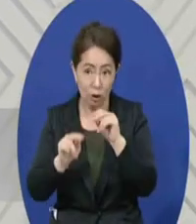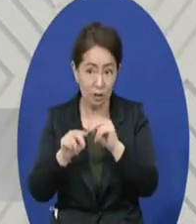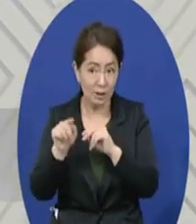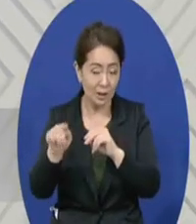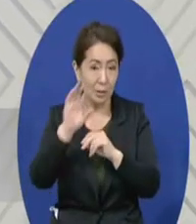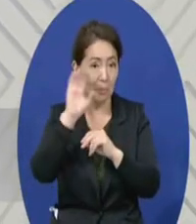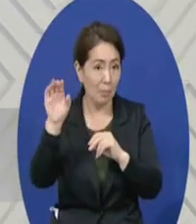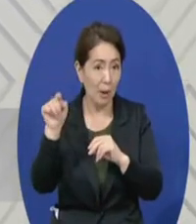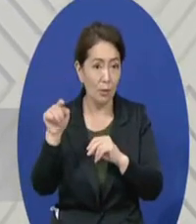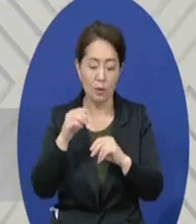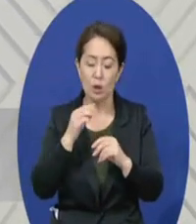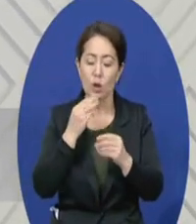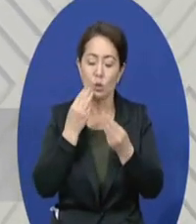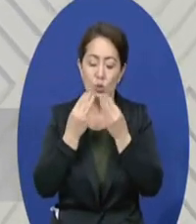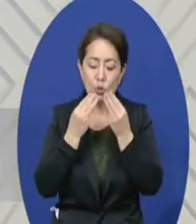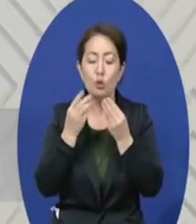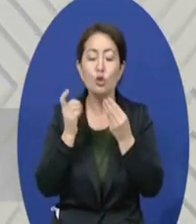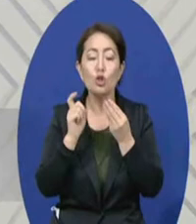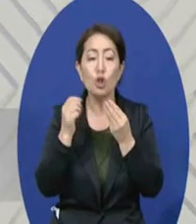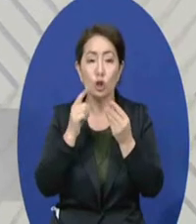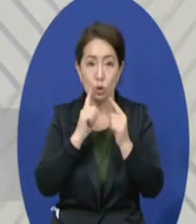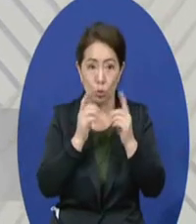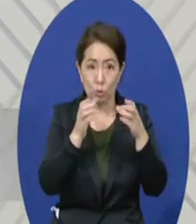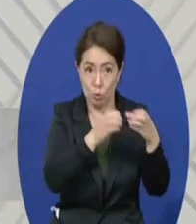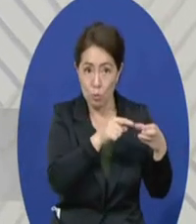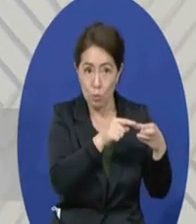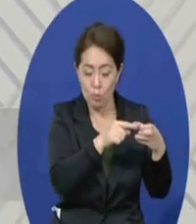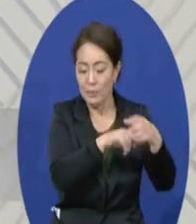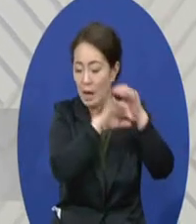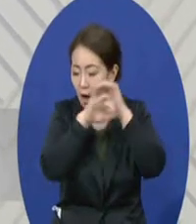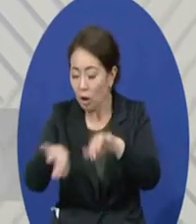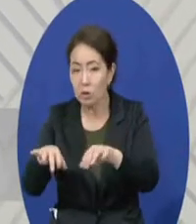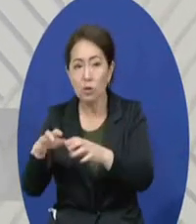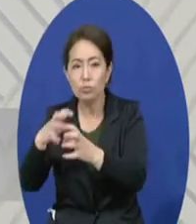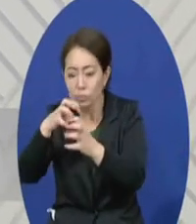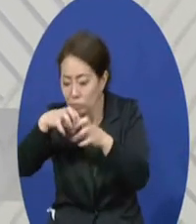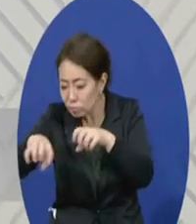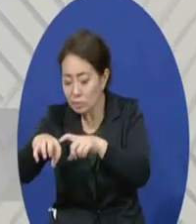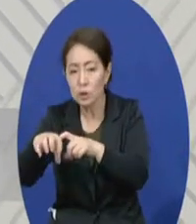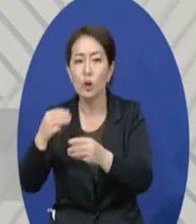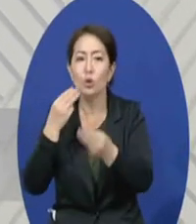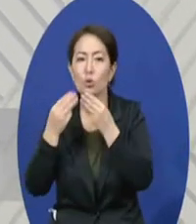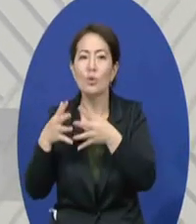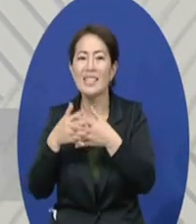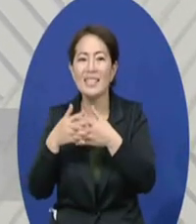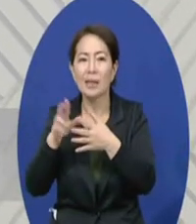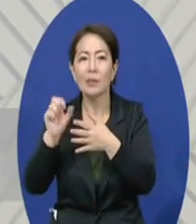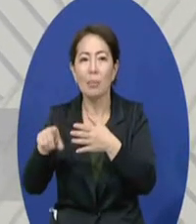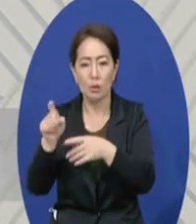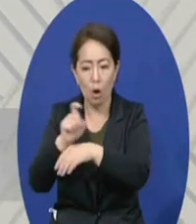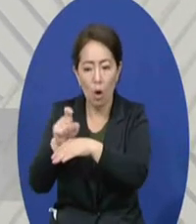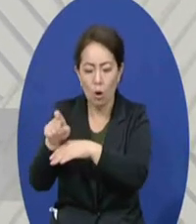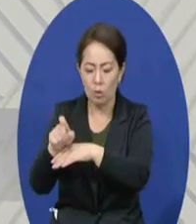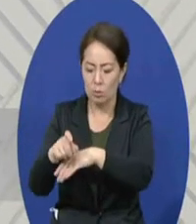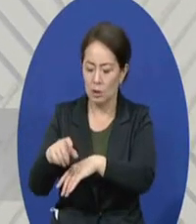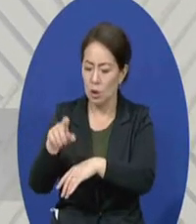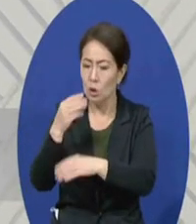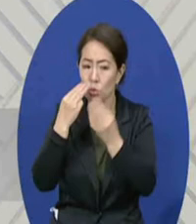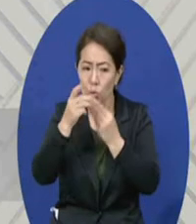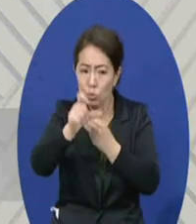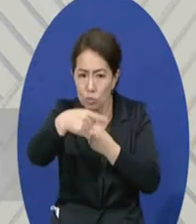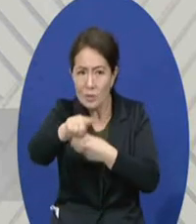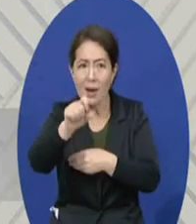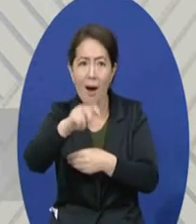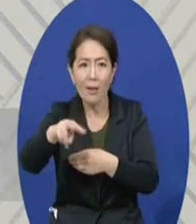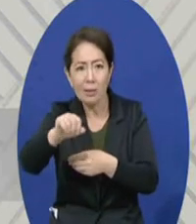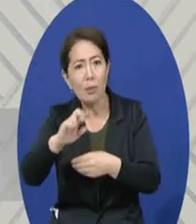хийдэг байгууллага шүүхийн ерөнхий зөвлөл. Шүүхэн сахилгын хороо бол тийм шүүгч нарын гаргасан тийм үү? Ёс зүйн болон сахилгын мэрэгжлийн